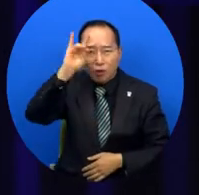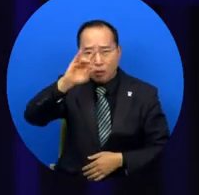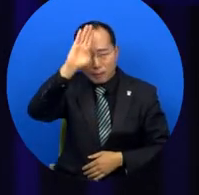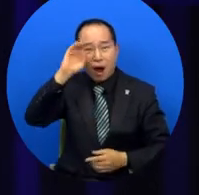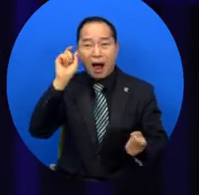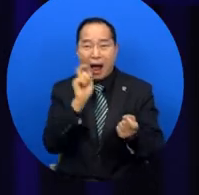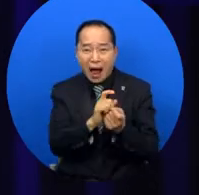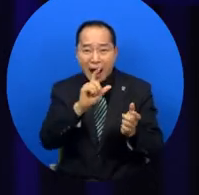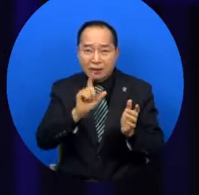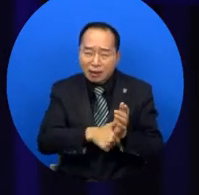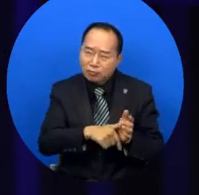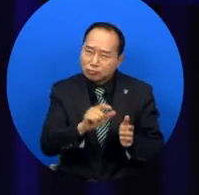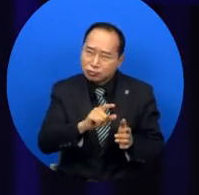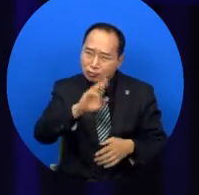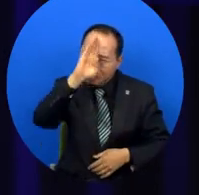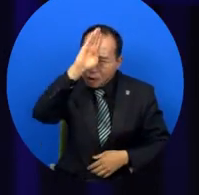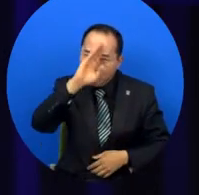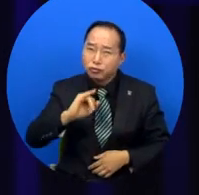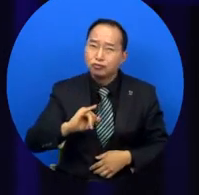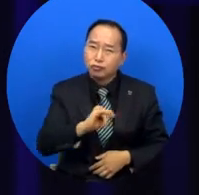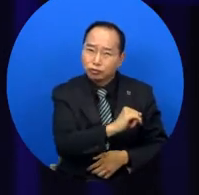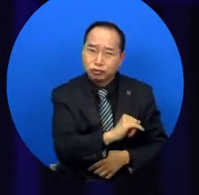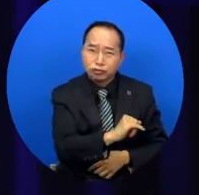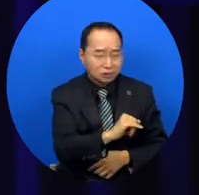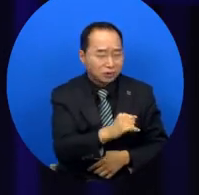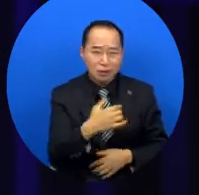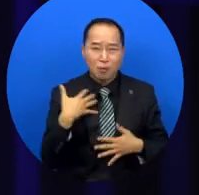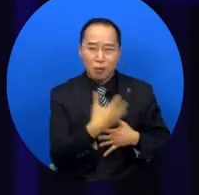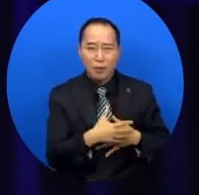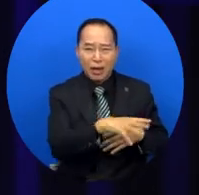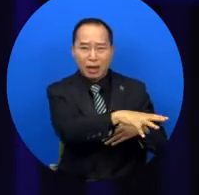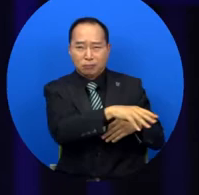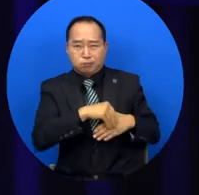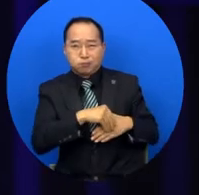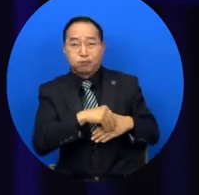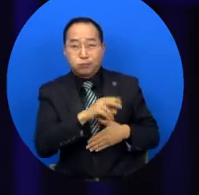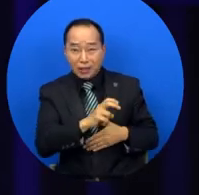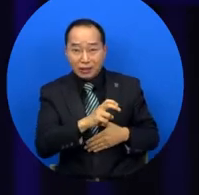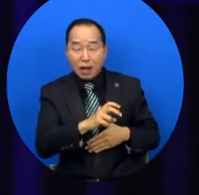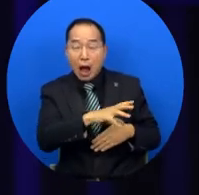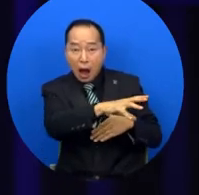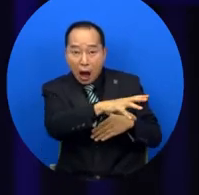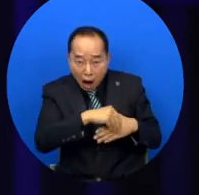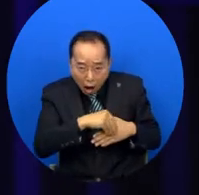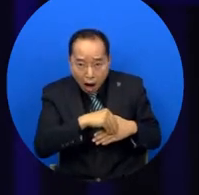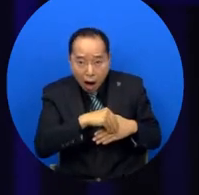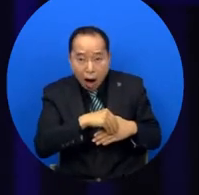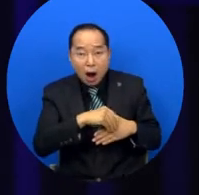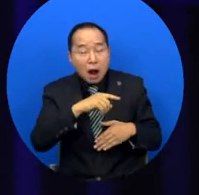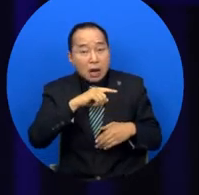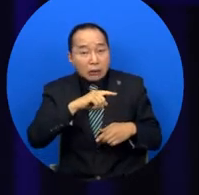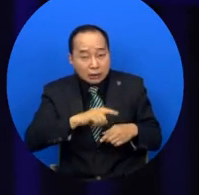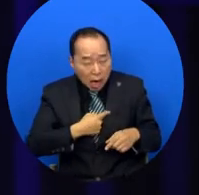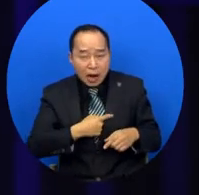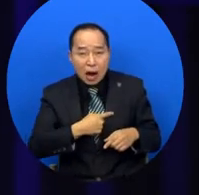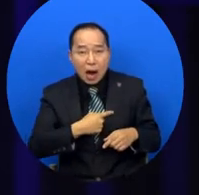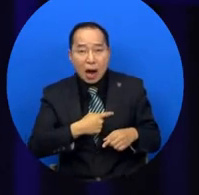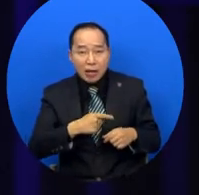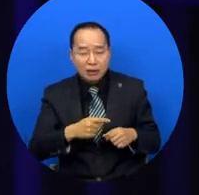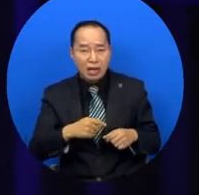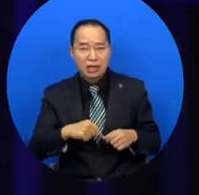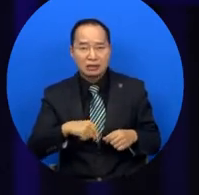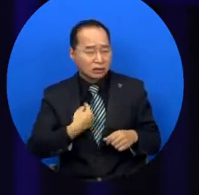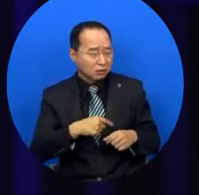무슨 바이러스나 박테리아 감염이었어요. 근데 그 감염이 왜 감염이 되면 면역이 일어나잖아요. 근데